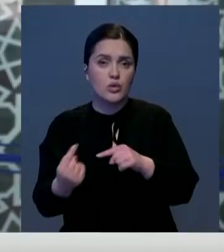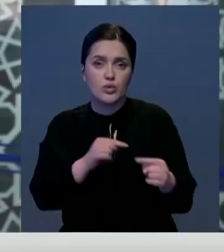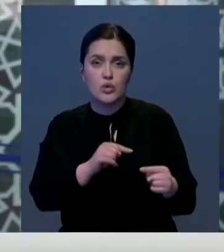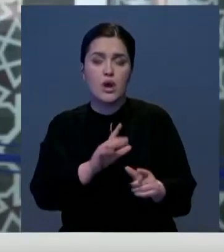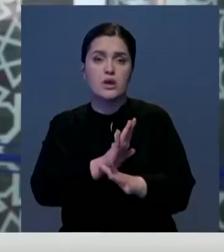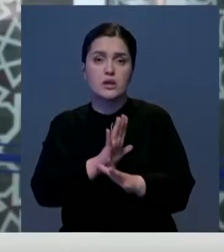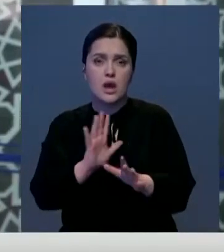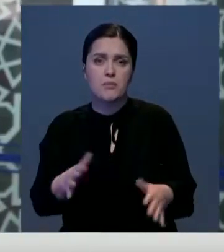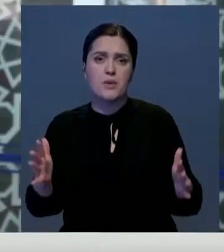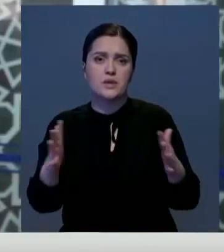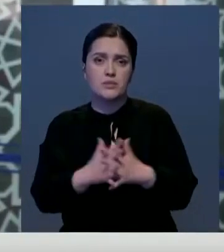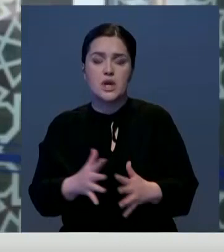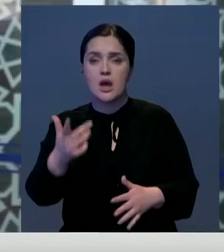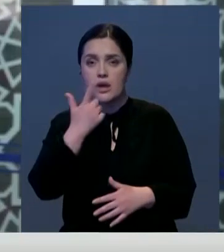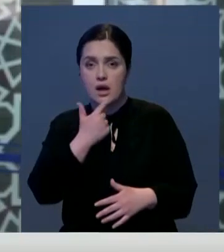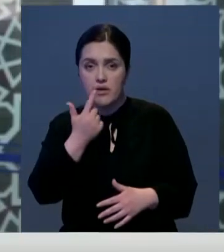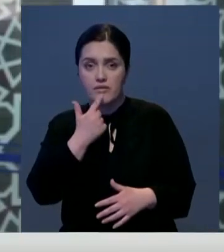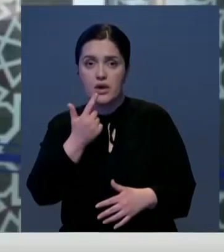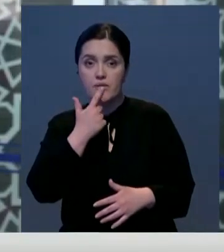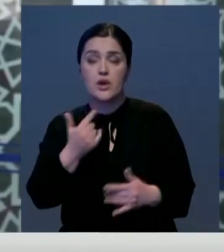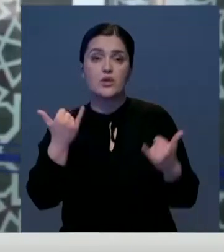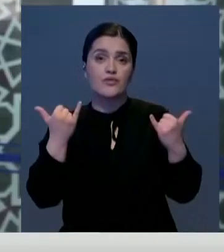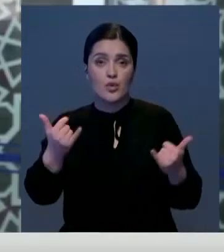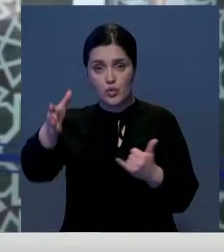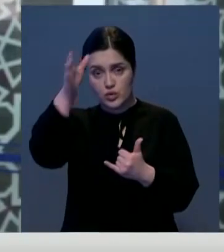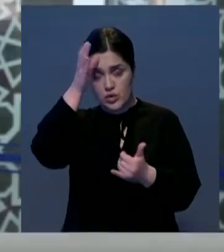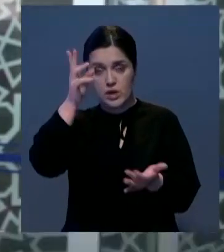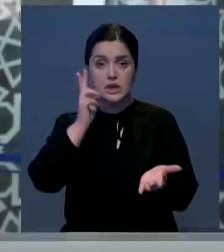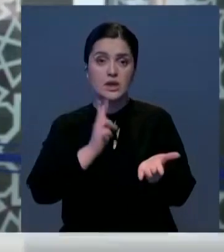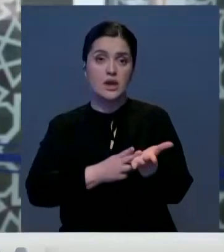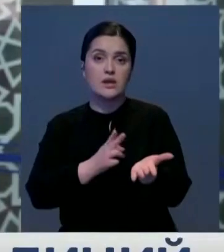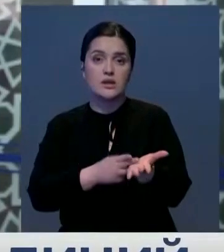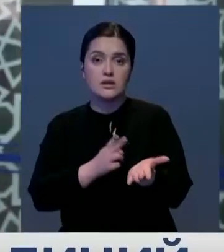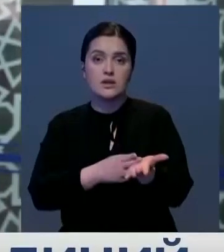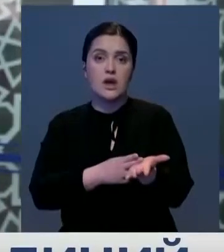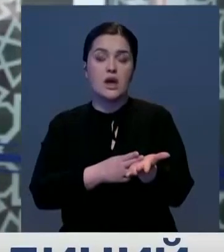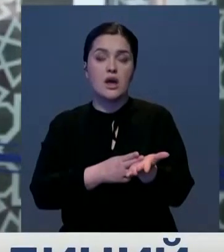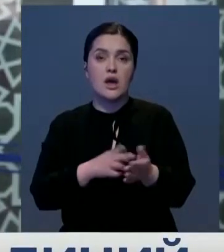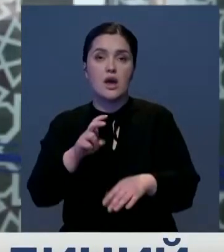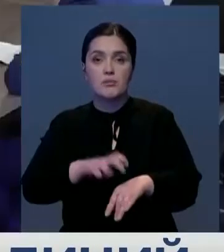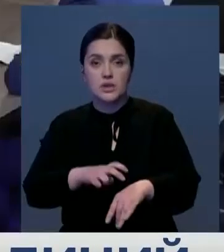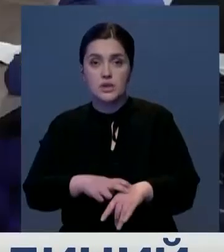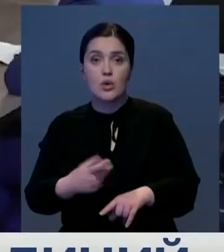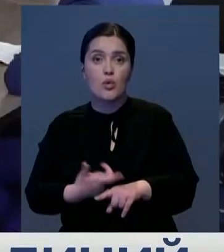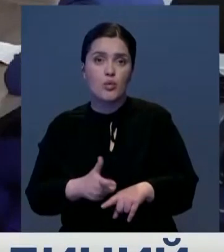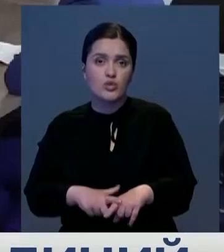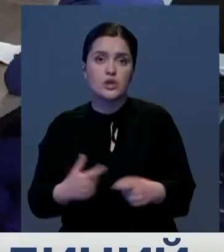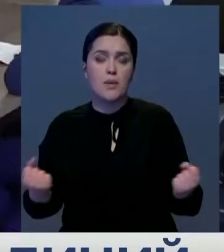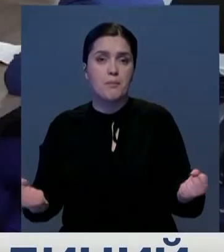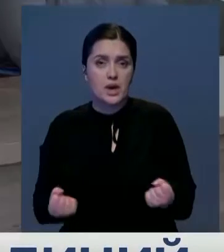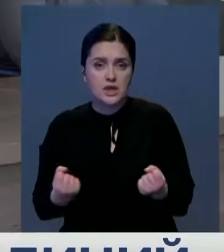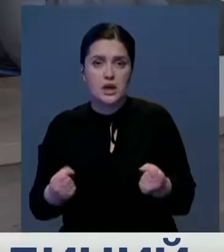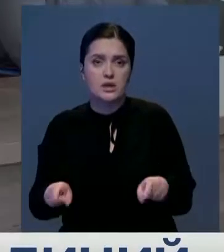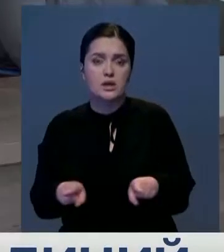было смешения крови, не было. Сегодня ученые доказывают, что это с точки зрения медицины тоже очень поддерживаемая